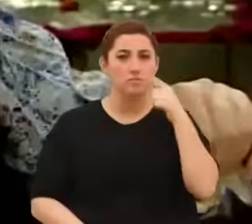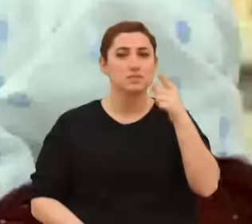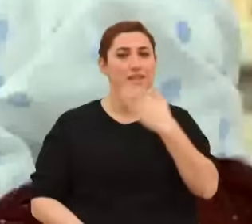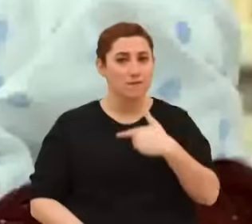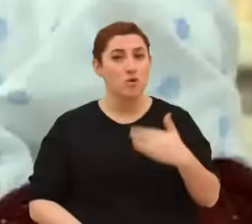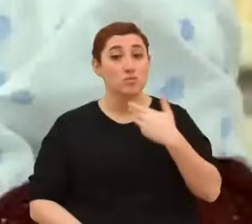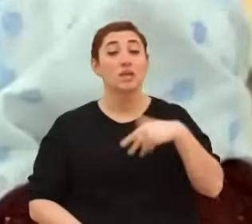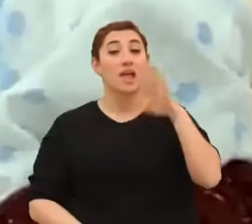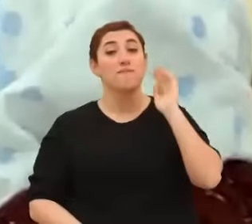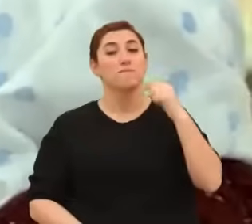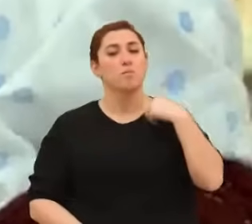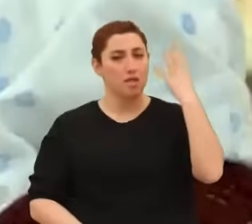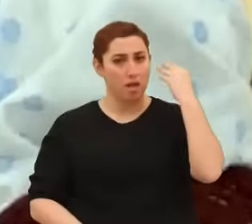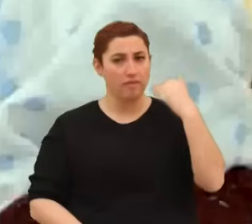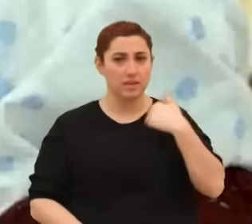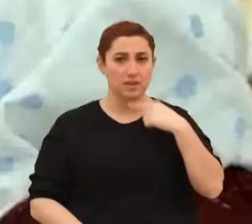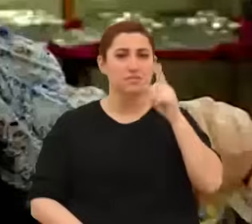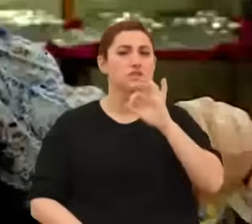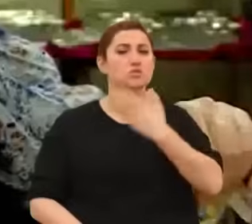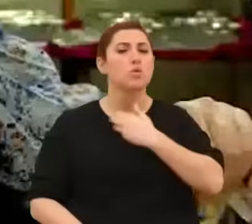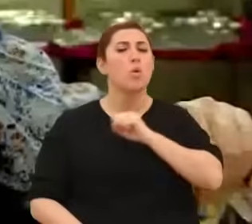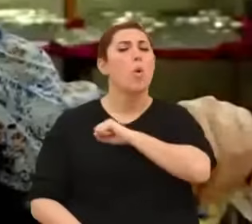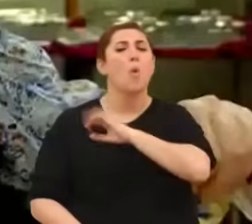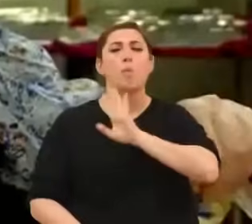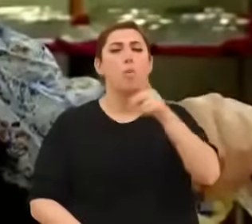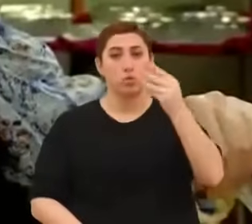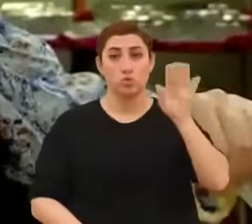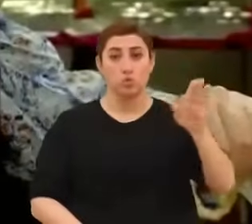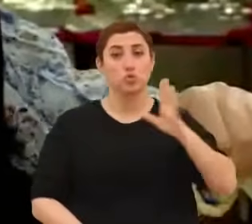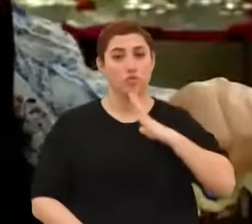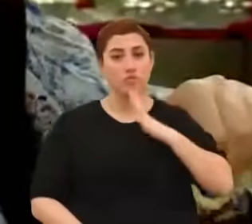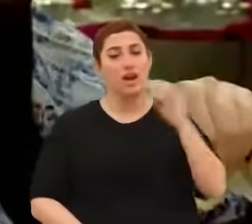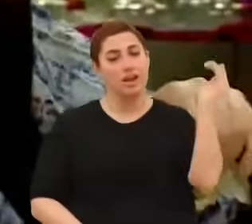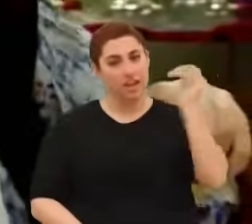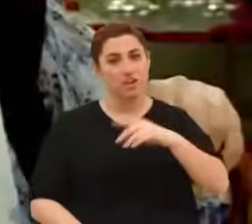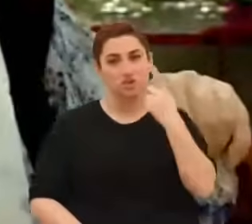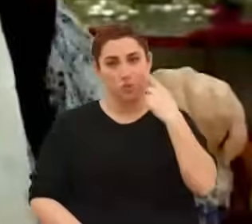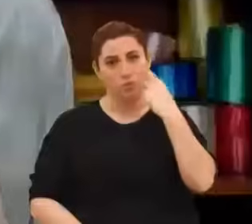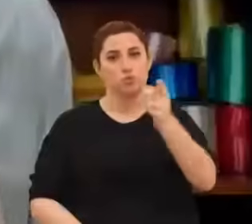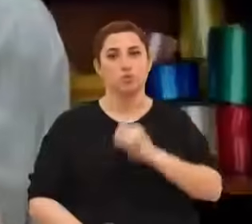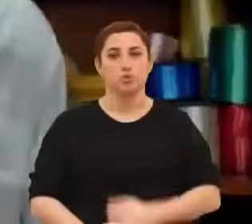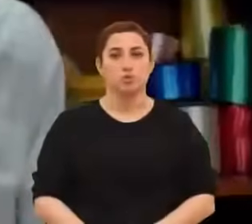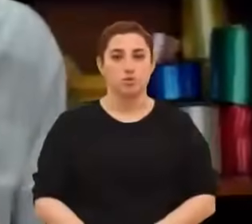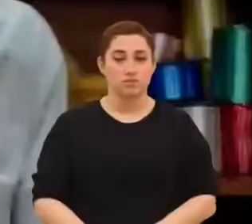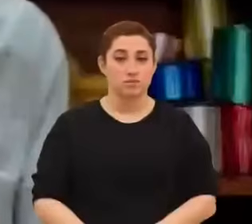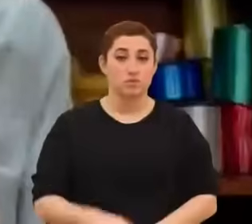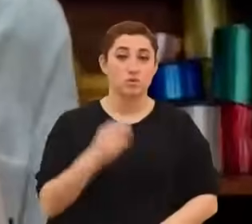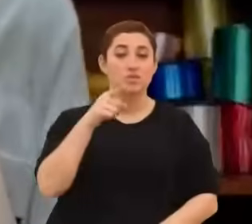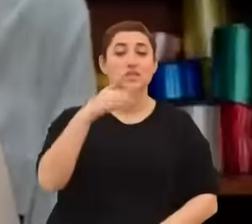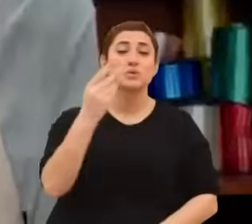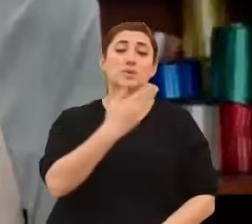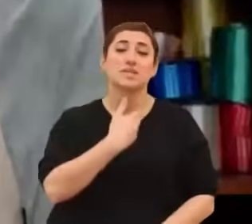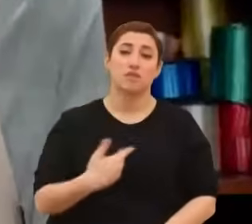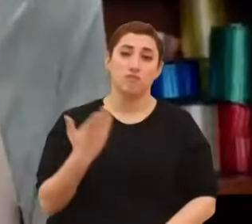mi, sevmeyeyim mi? Ben anlarım. Sen hiç korkma. O çocuk var diyorsun, sana çürürsün. O çocuk seni